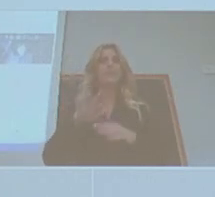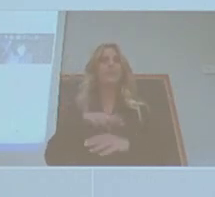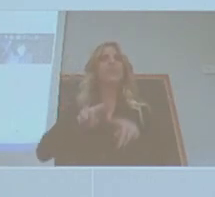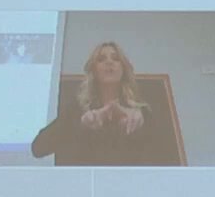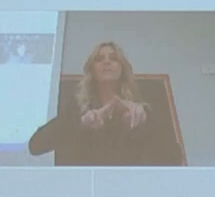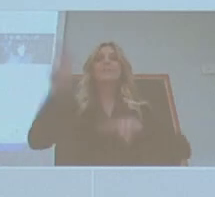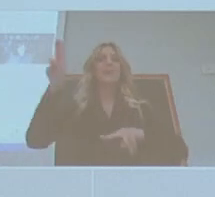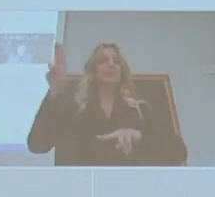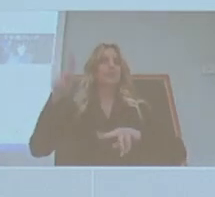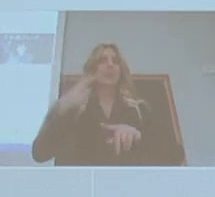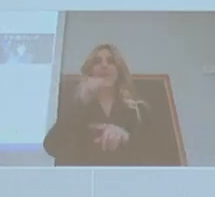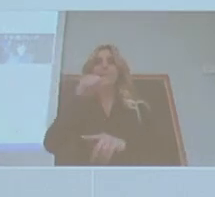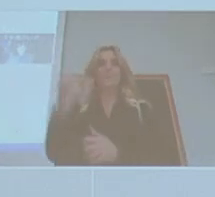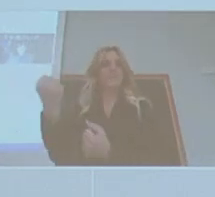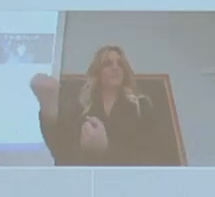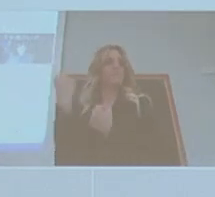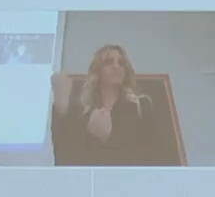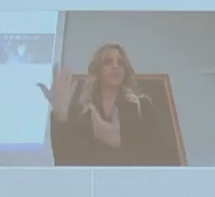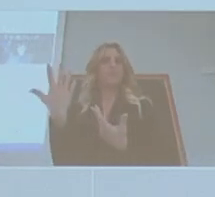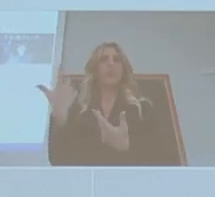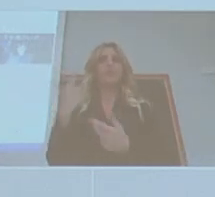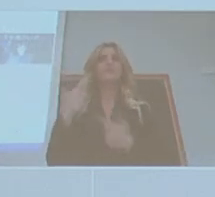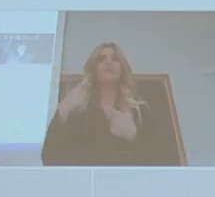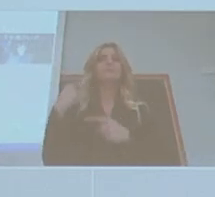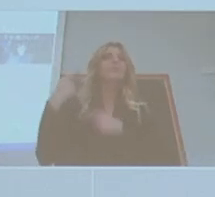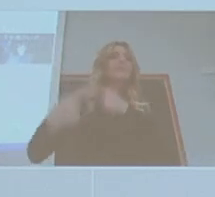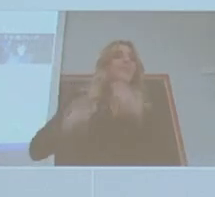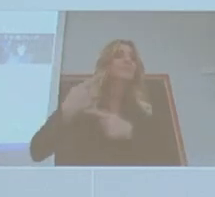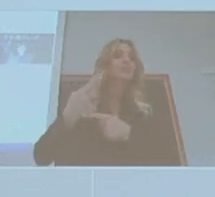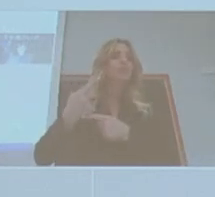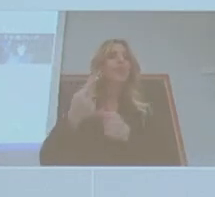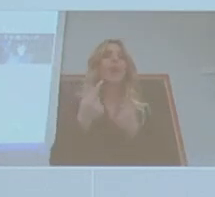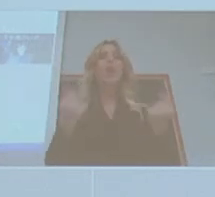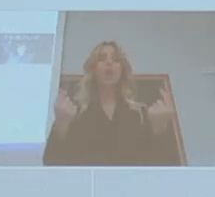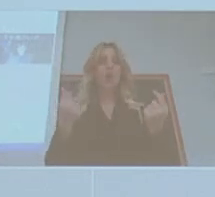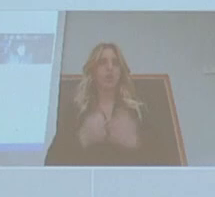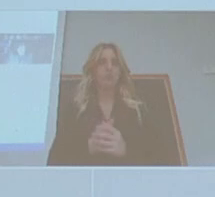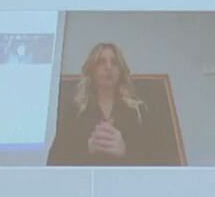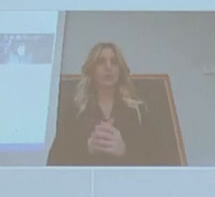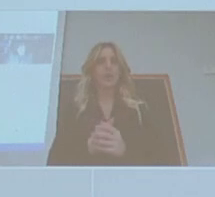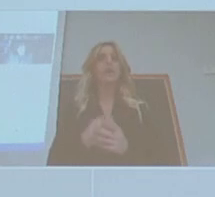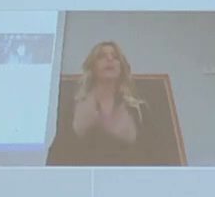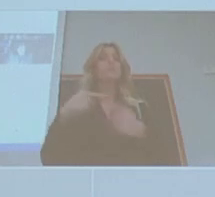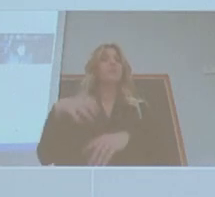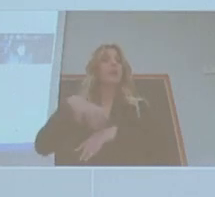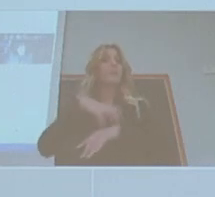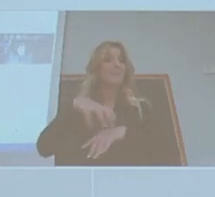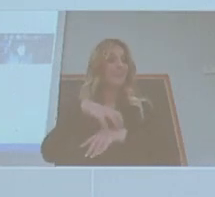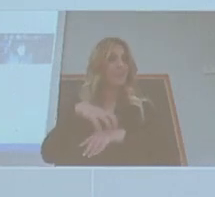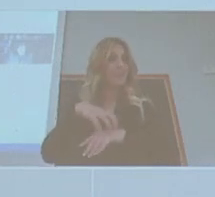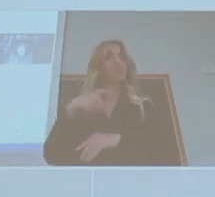Recupero e Resilienza, che è appunto la transizione ecologica, che per il tramite del ministro Cingolani